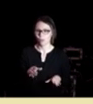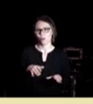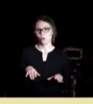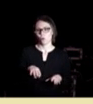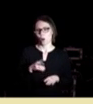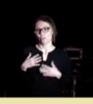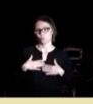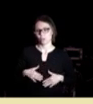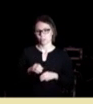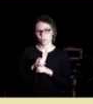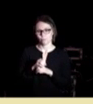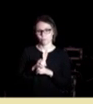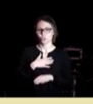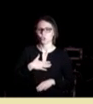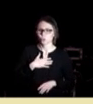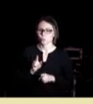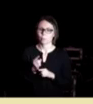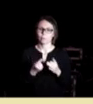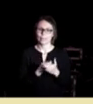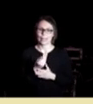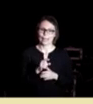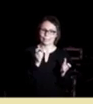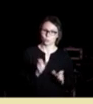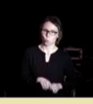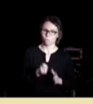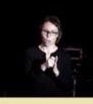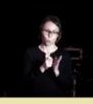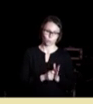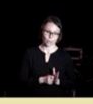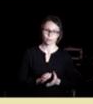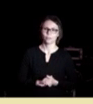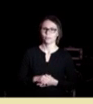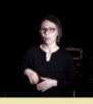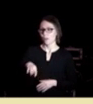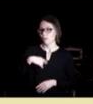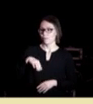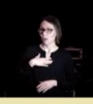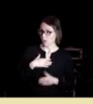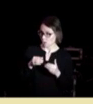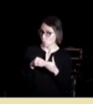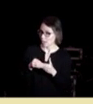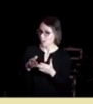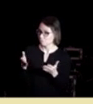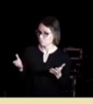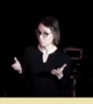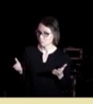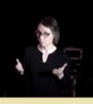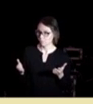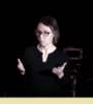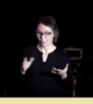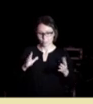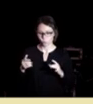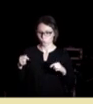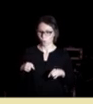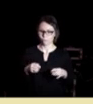andre somatiske sykdommer som særlige risikofaktorer. Vi har, kollegaer, rett og slett en